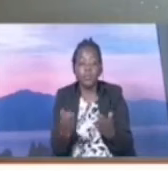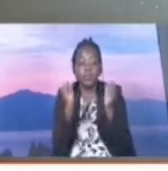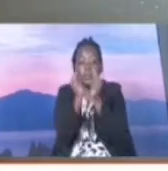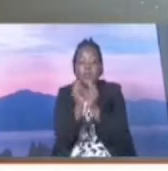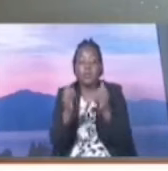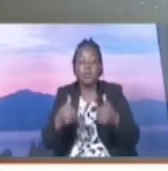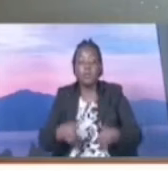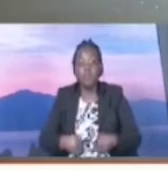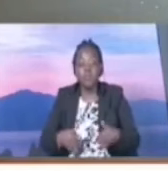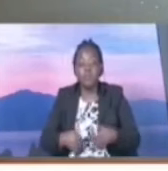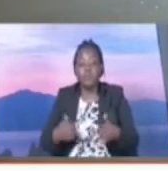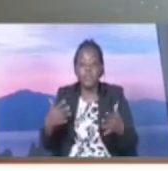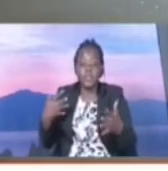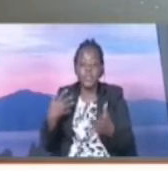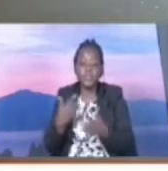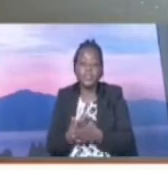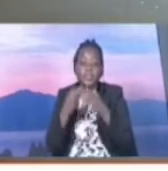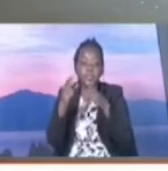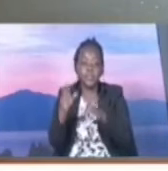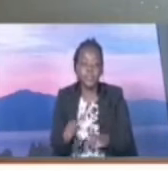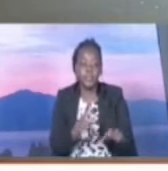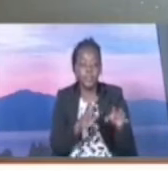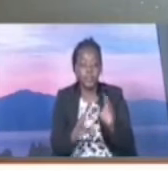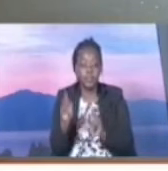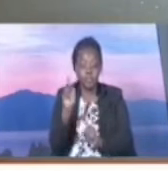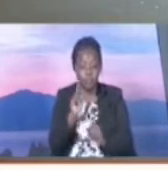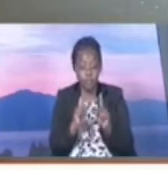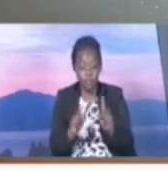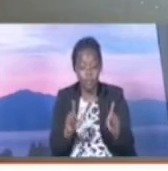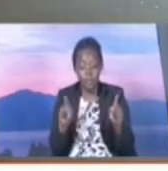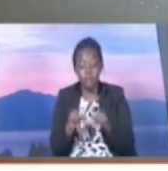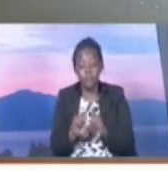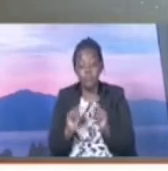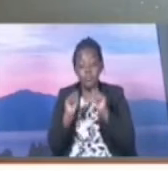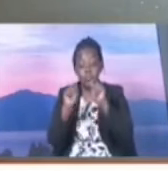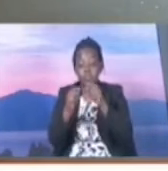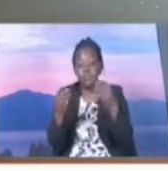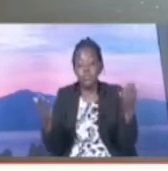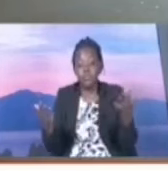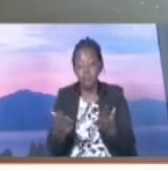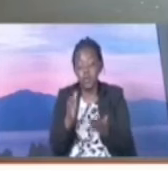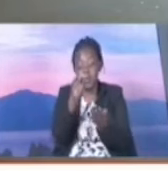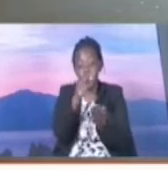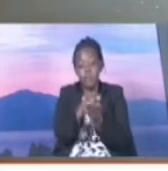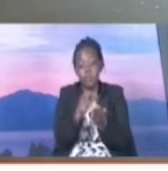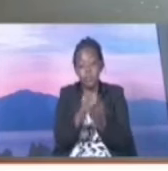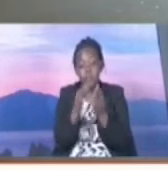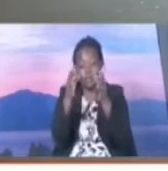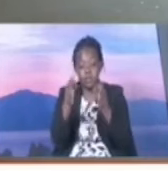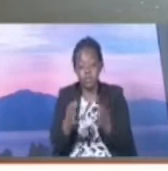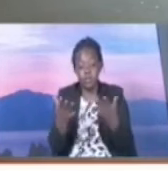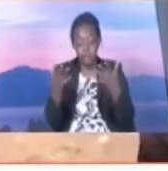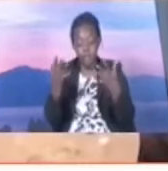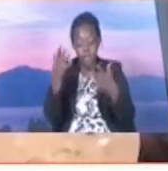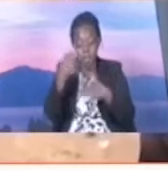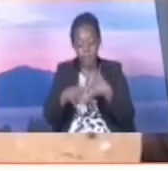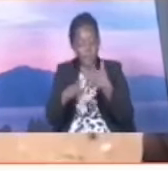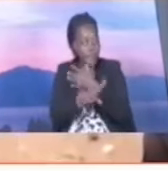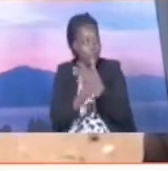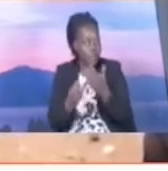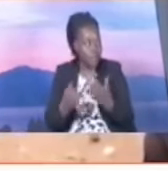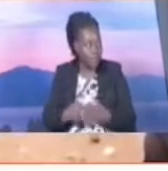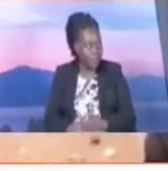abavubuka abaludde nga batigomya abantu nga bano babatutte n'eyo gye babadde bateresa ebintu bye bamala okubba.